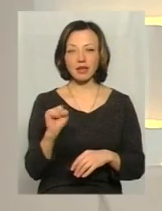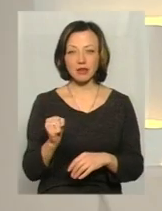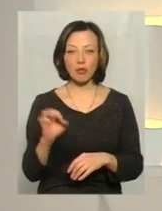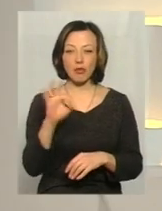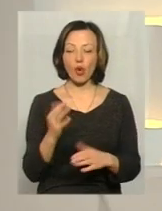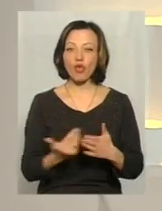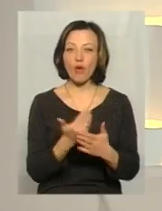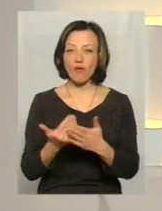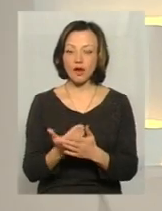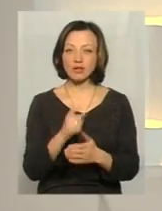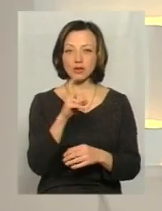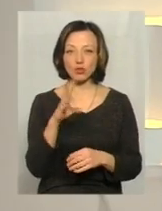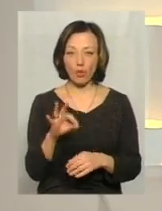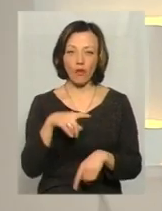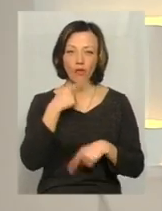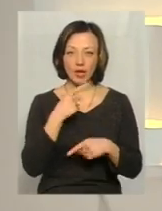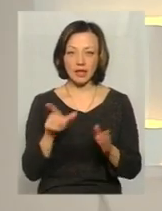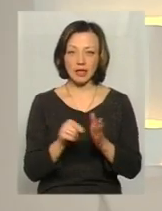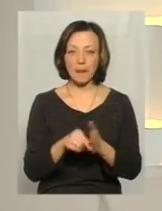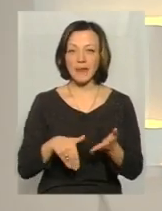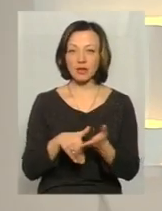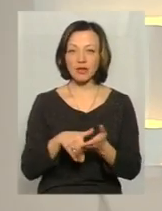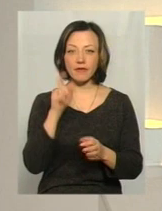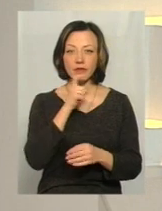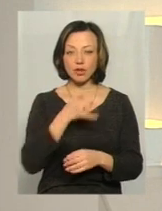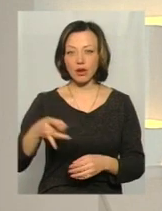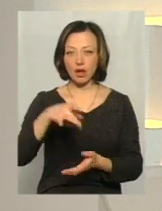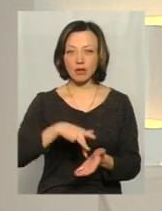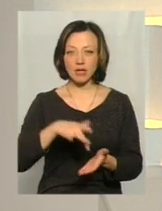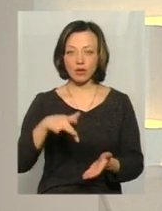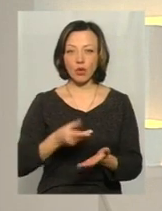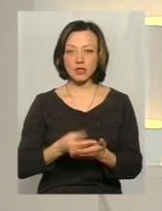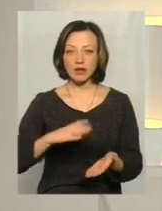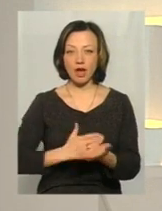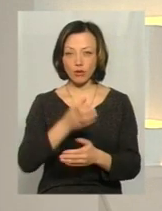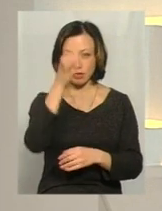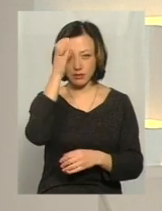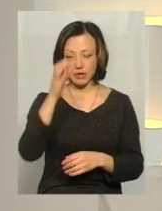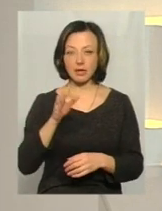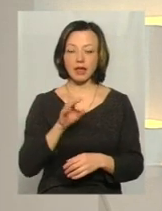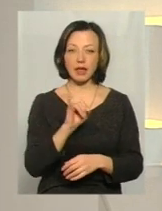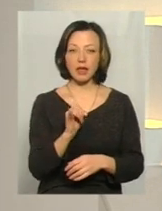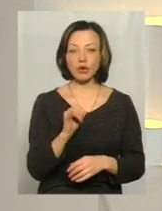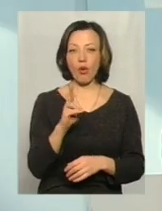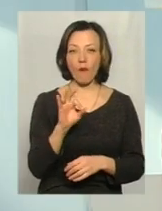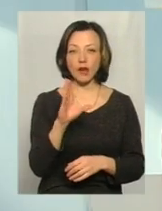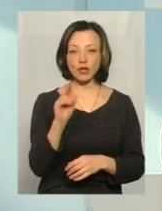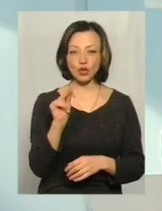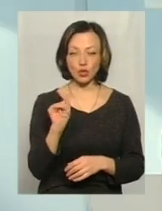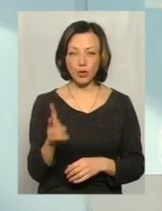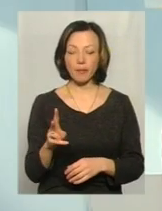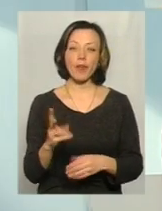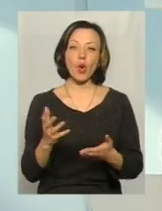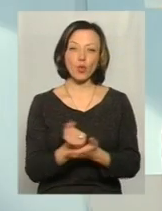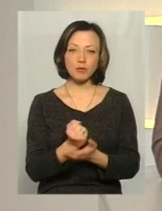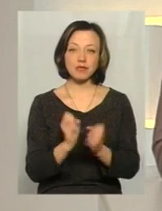Про новації у ЗНО ми говорили із методистом Вінницького регіонального центру оцінювання якості освіти Іриною Ковальчук.